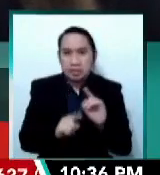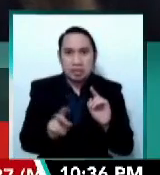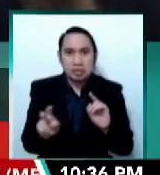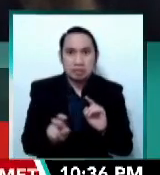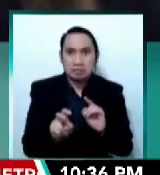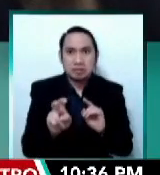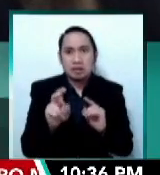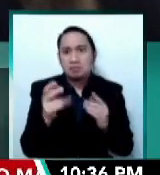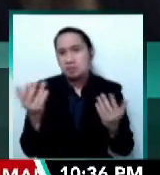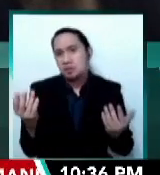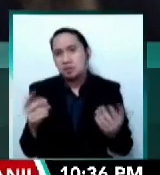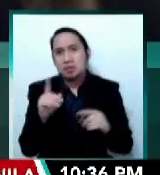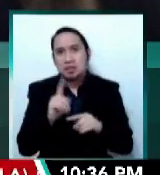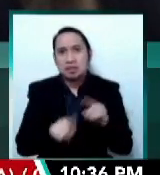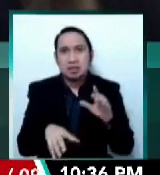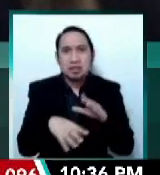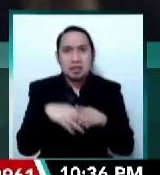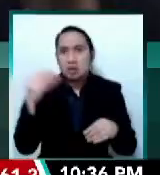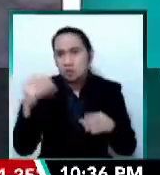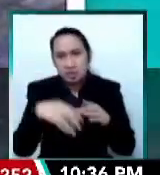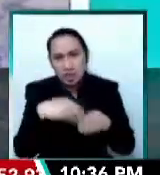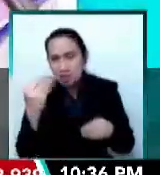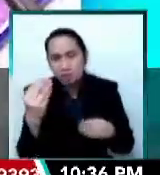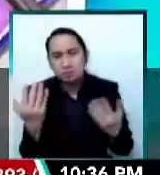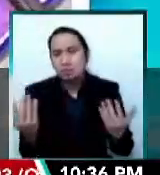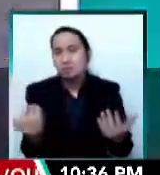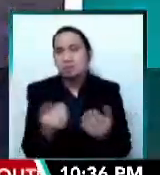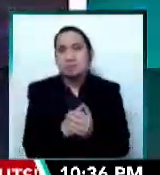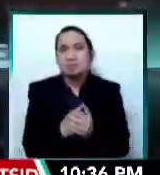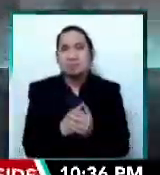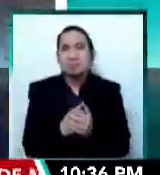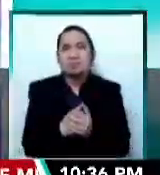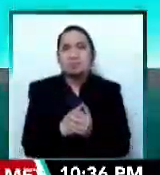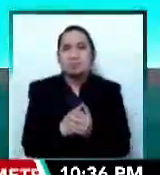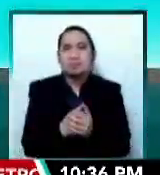times for the early times of the lockdown.